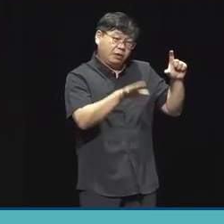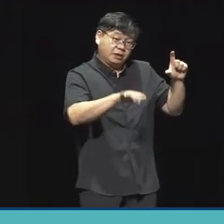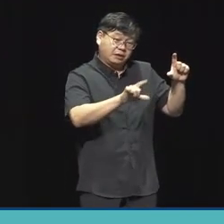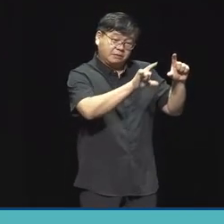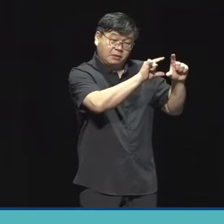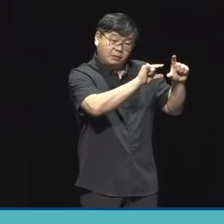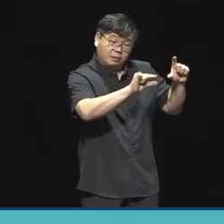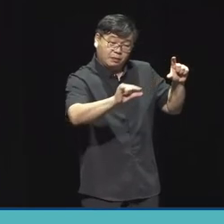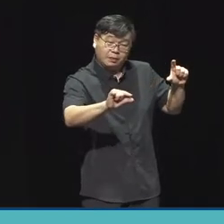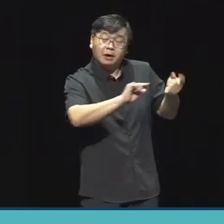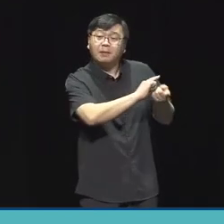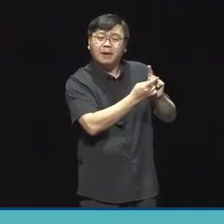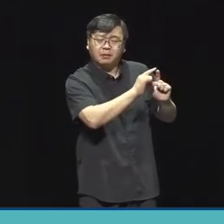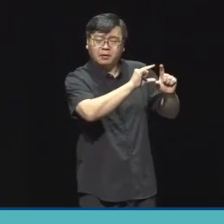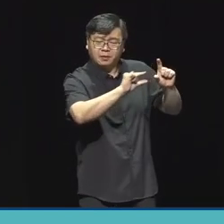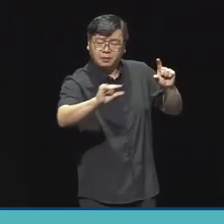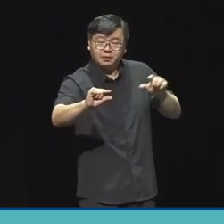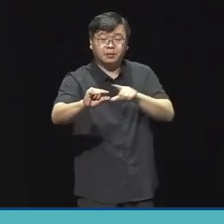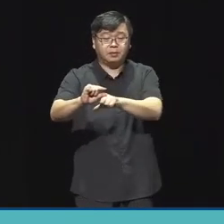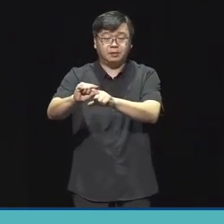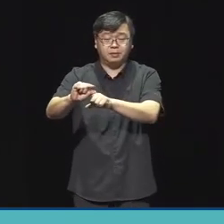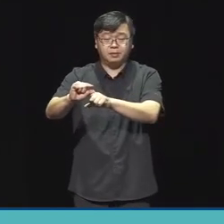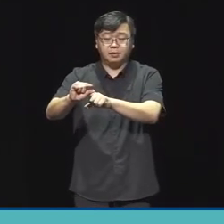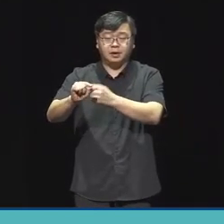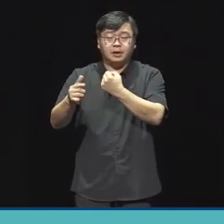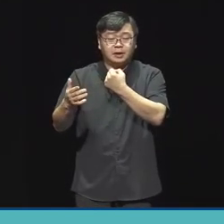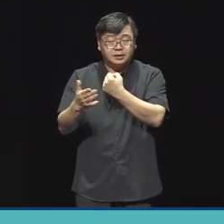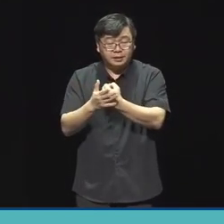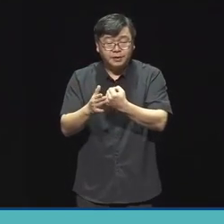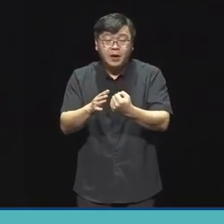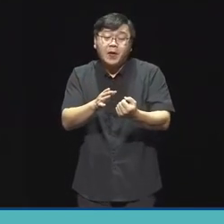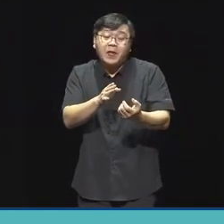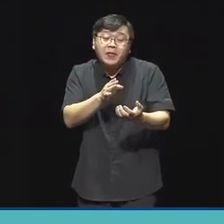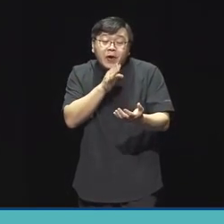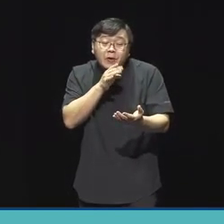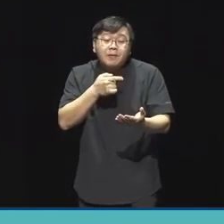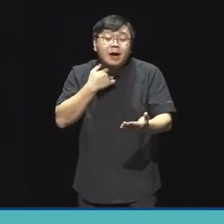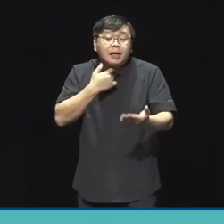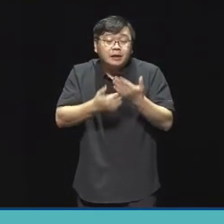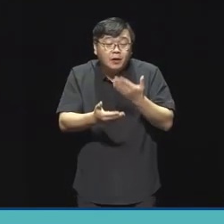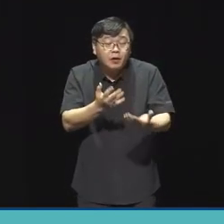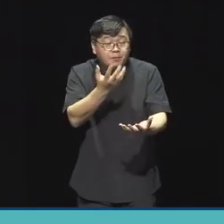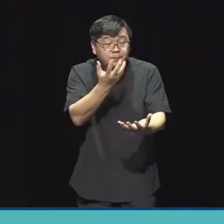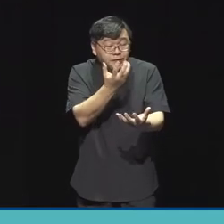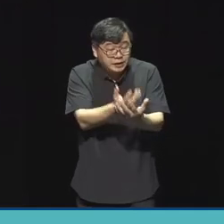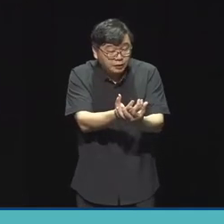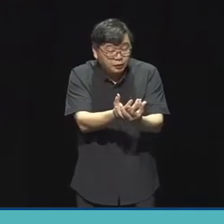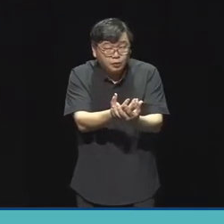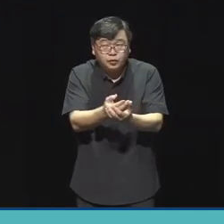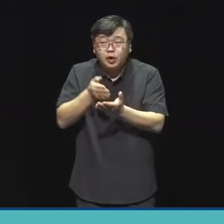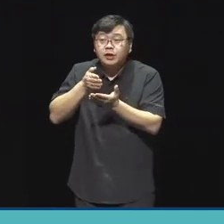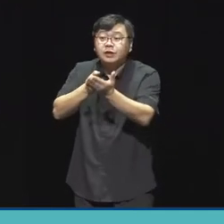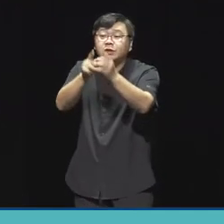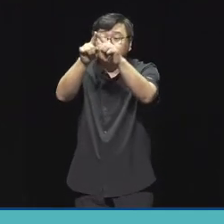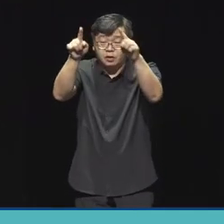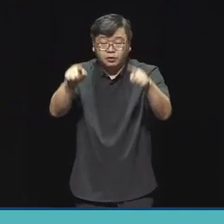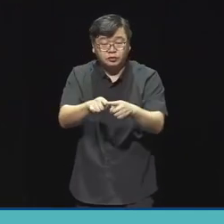그래서 지원 신청서와 해당 공연예술지에 대한 축제 실적 자료들을 제출해 주시면 되겠습니다